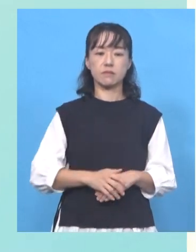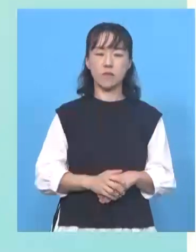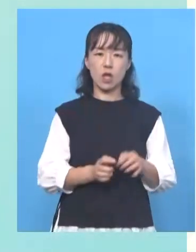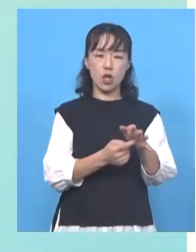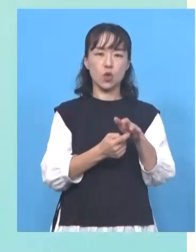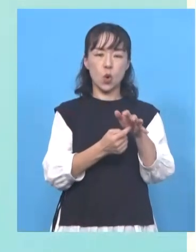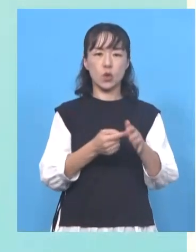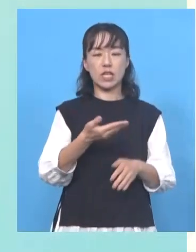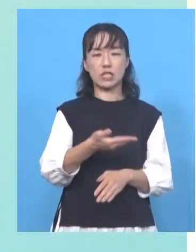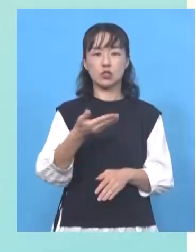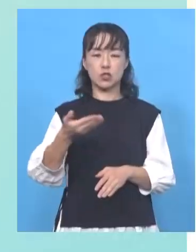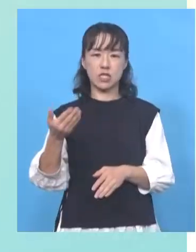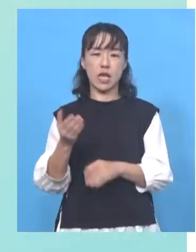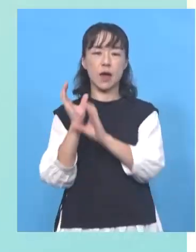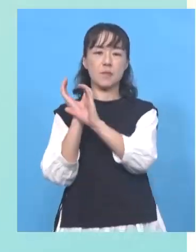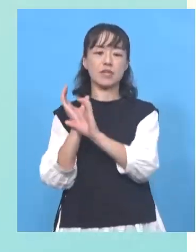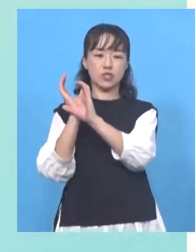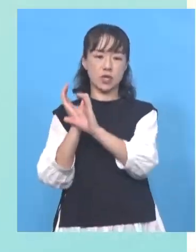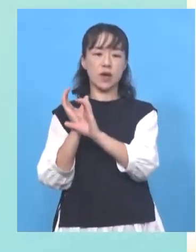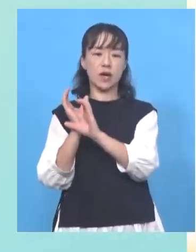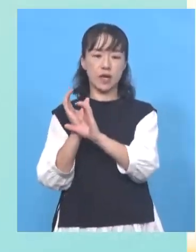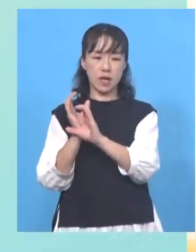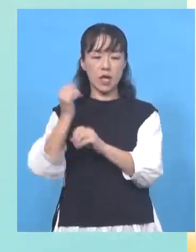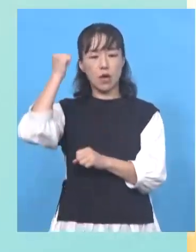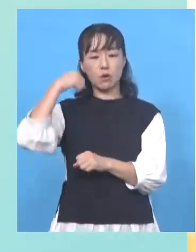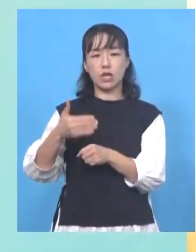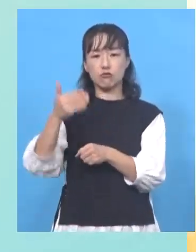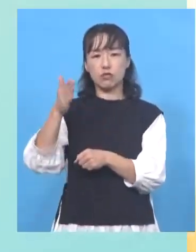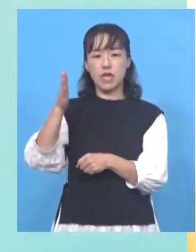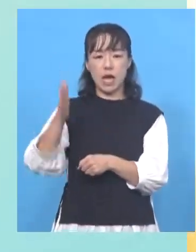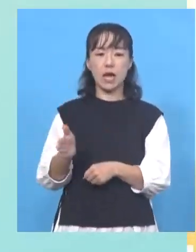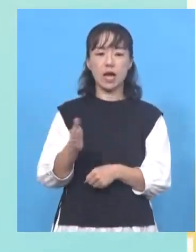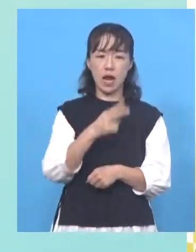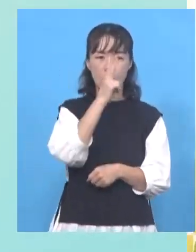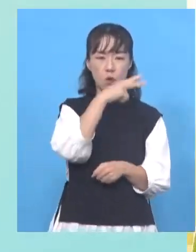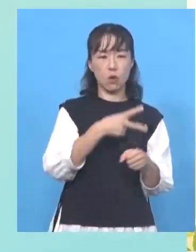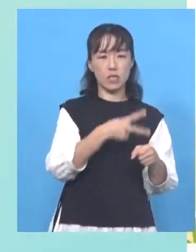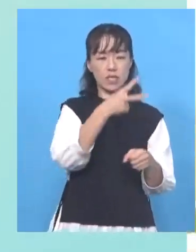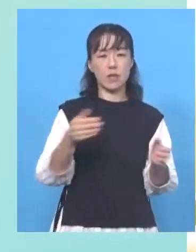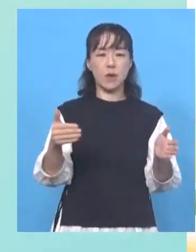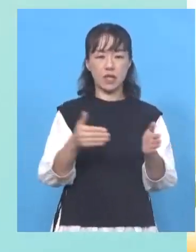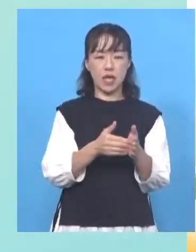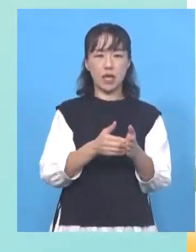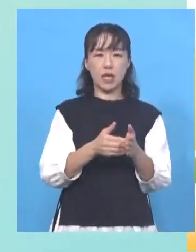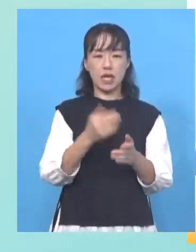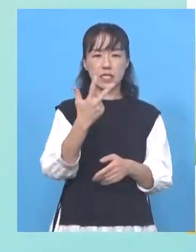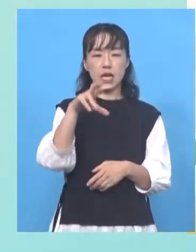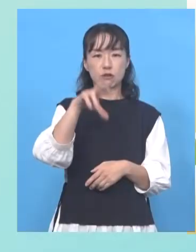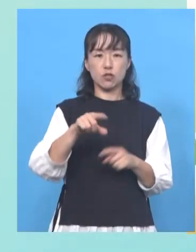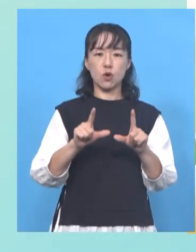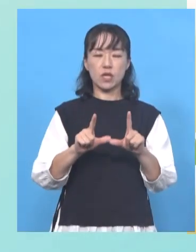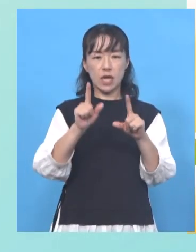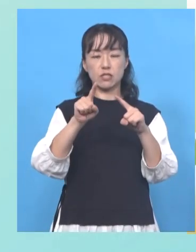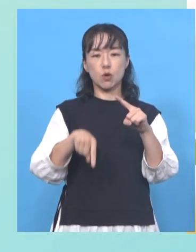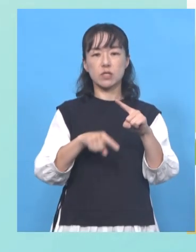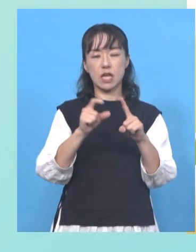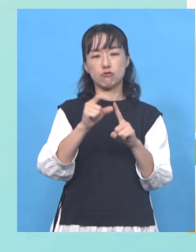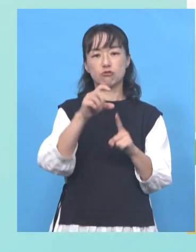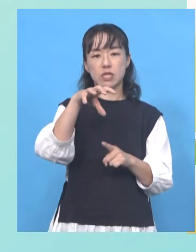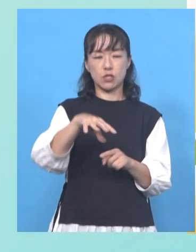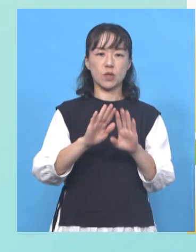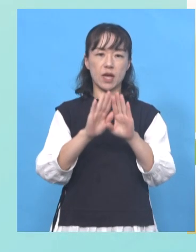。4日の農林水産祭りは午前9時30分から午後2時まで、市役所東庁舎駐車場で開